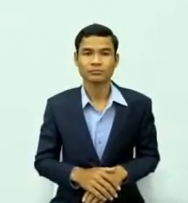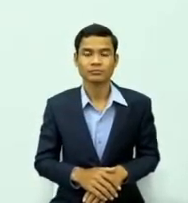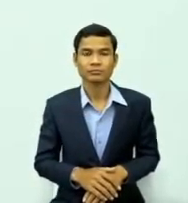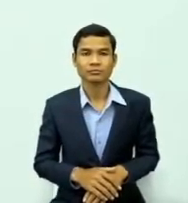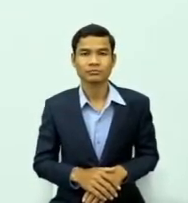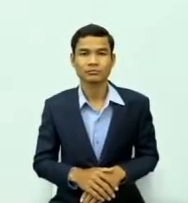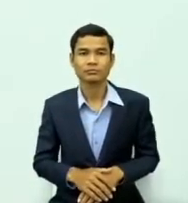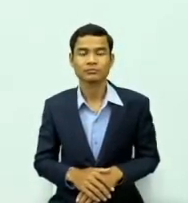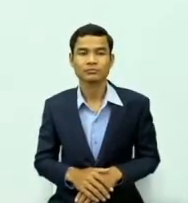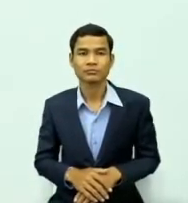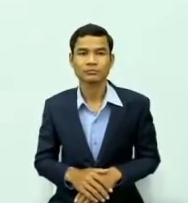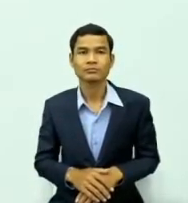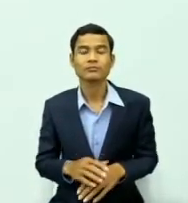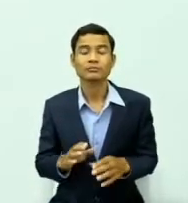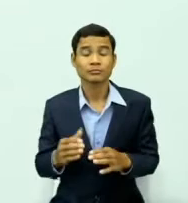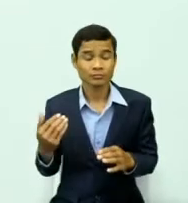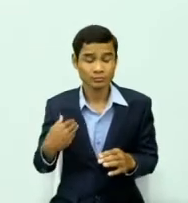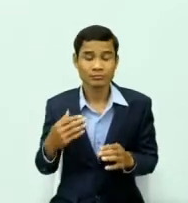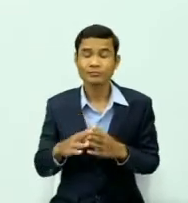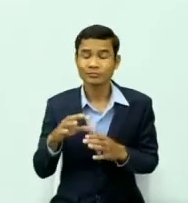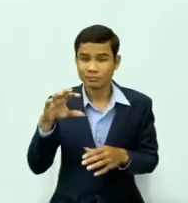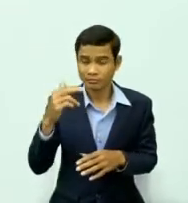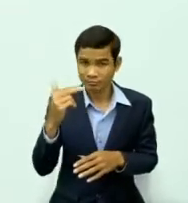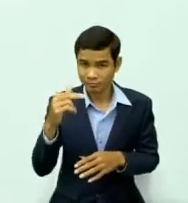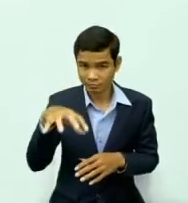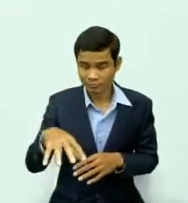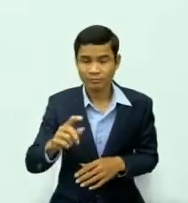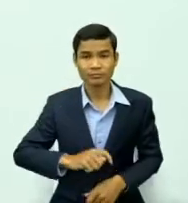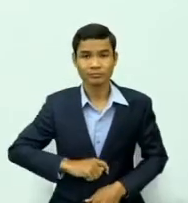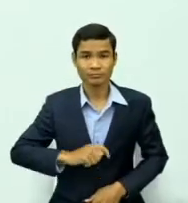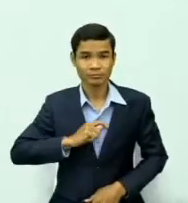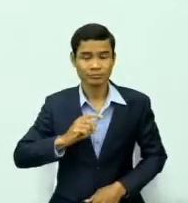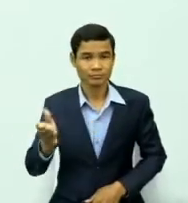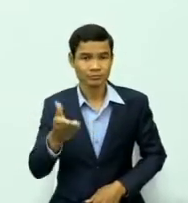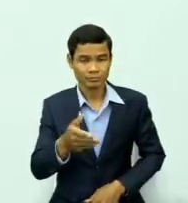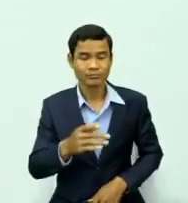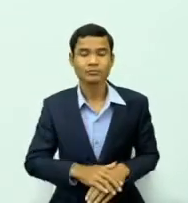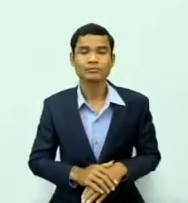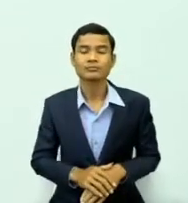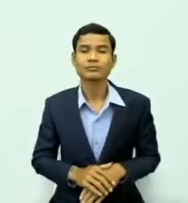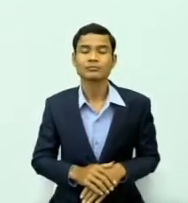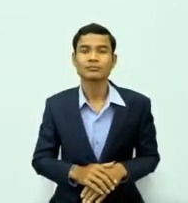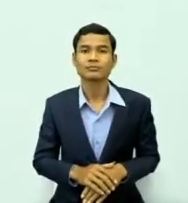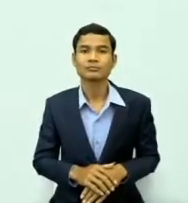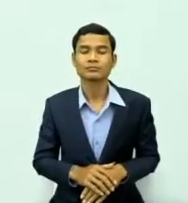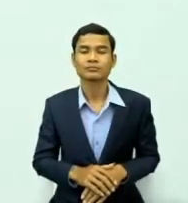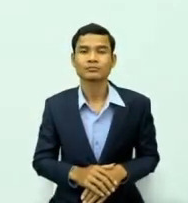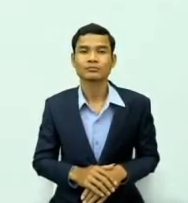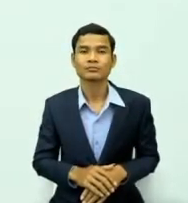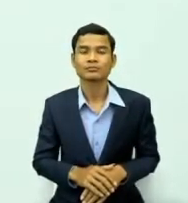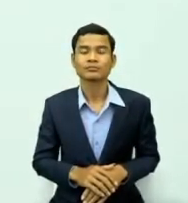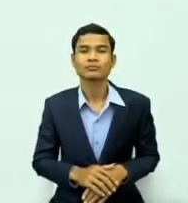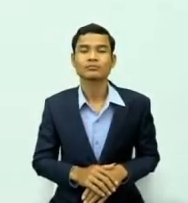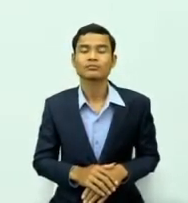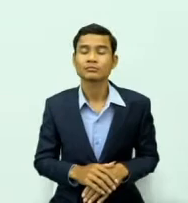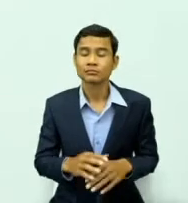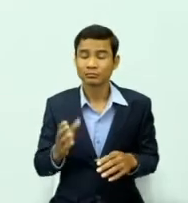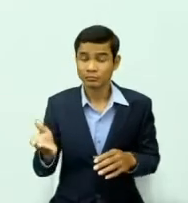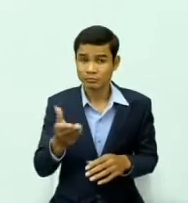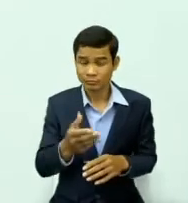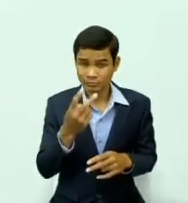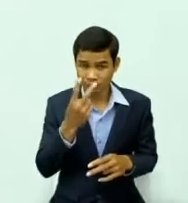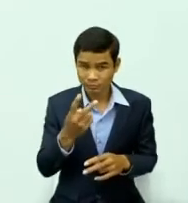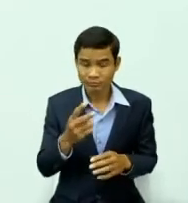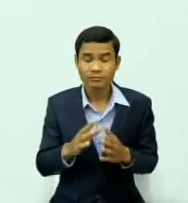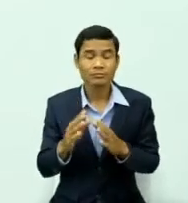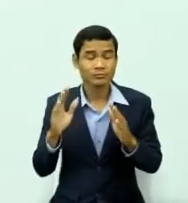Chà, nếu cứ chỉ bị tì lúc này là con. Chà, đổi ní. Con có một tiếng thoát cái cáp tên là